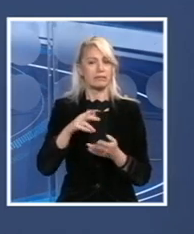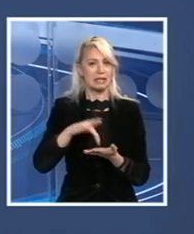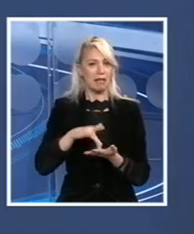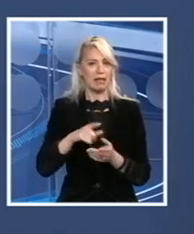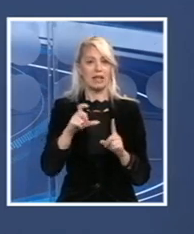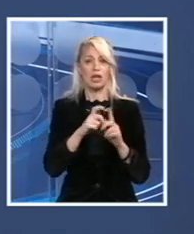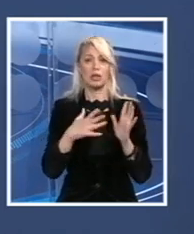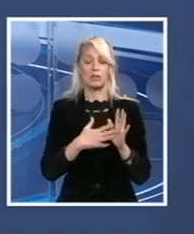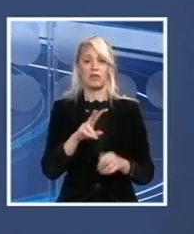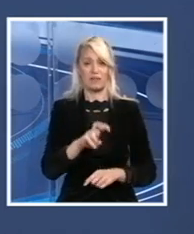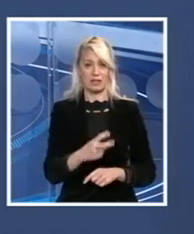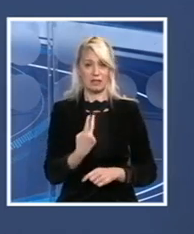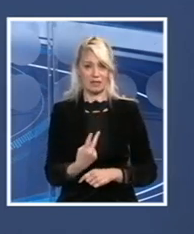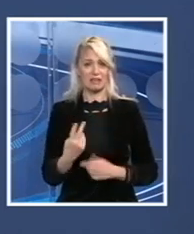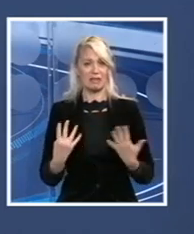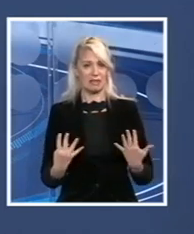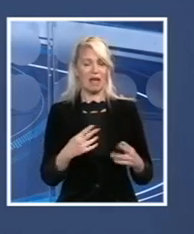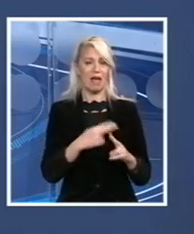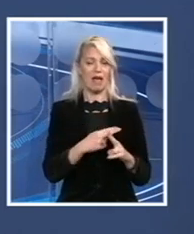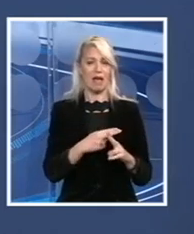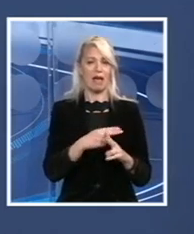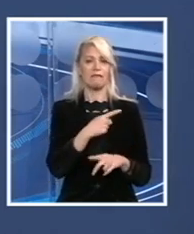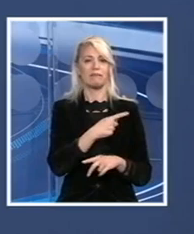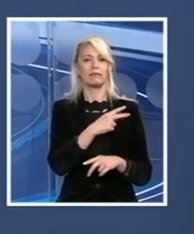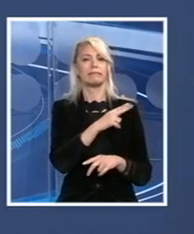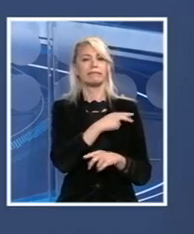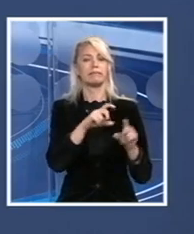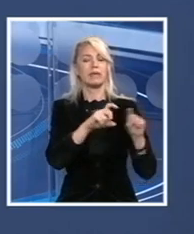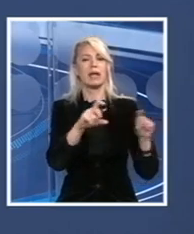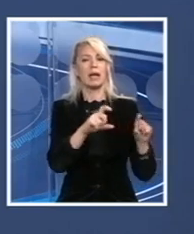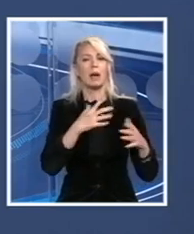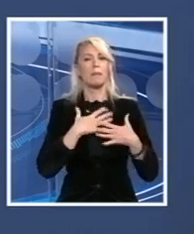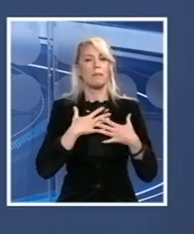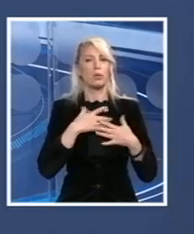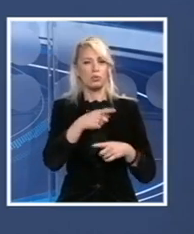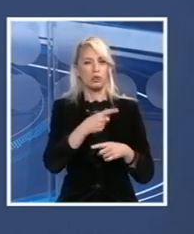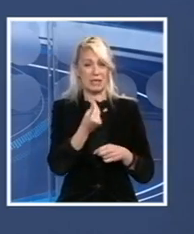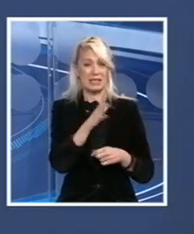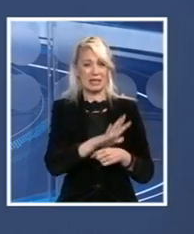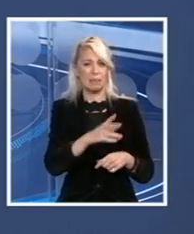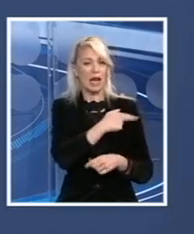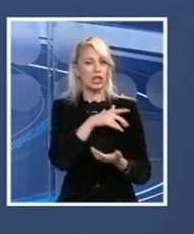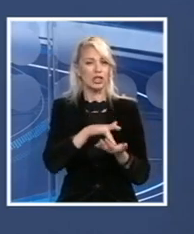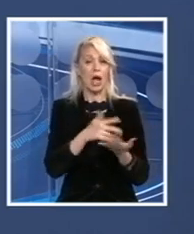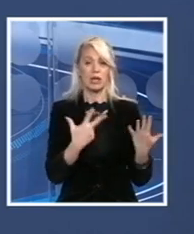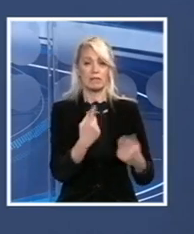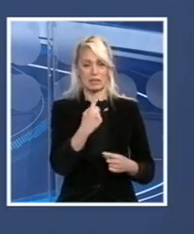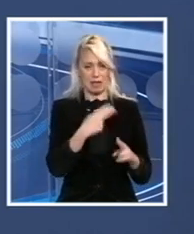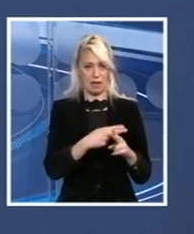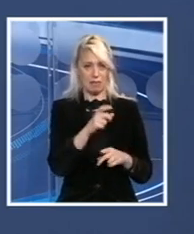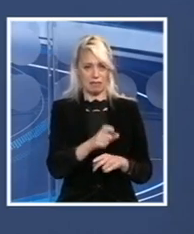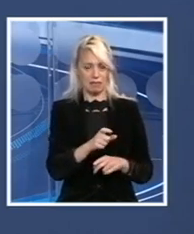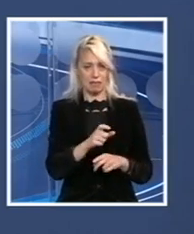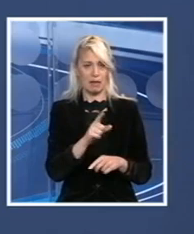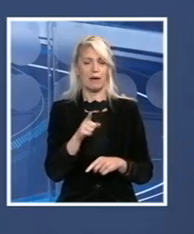Mišović, 229. Klinika za pulmologiju Kliničkog centra Srbije, 81 pacijent.